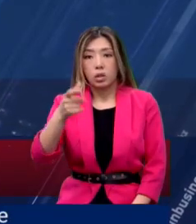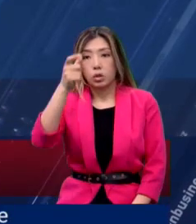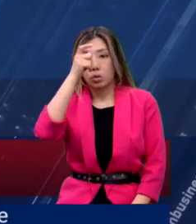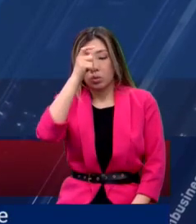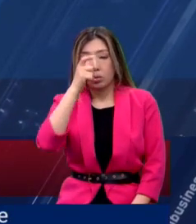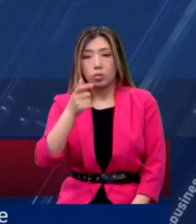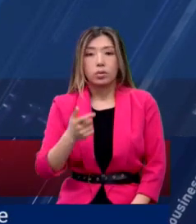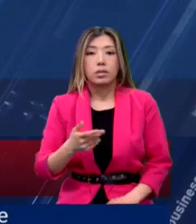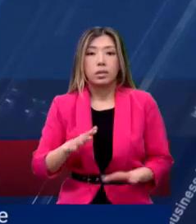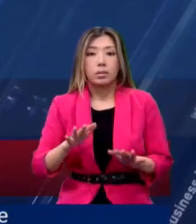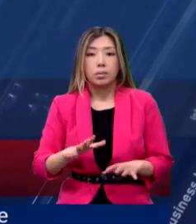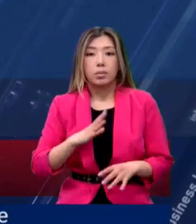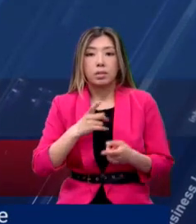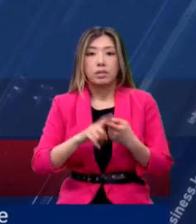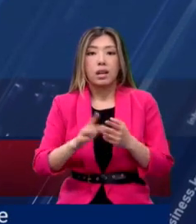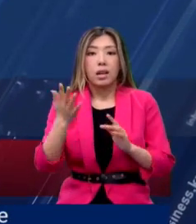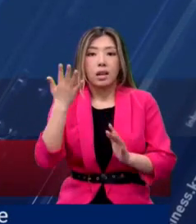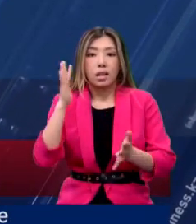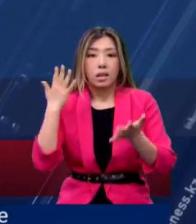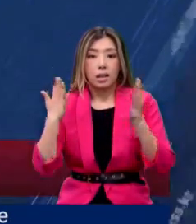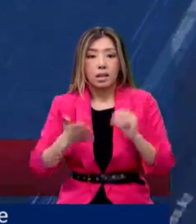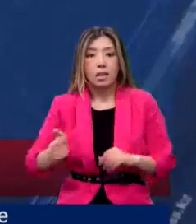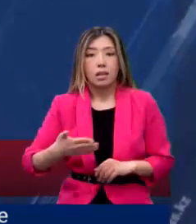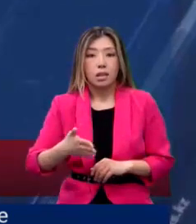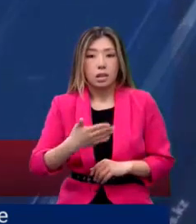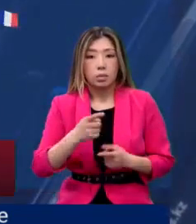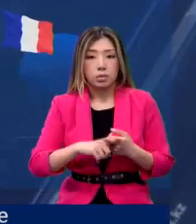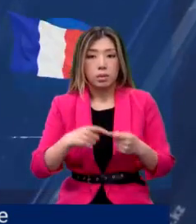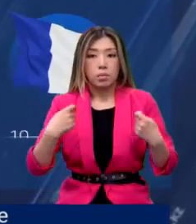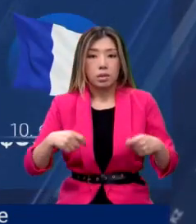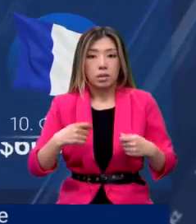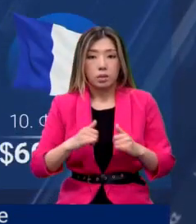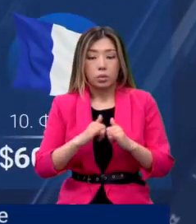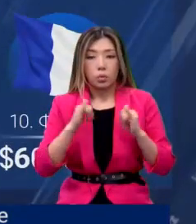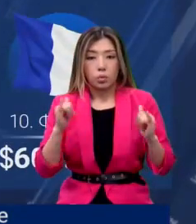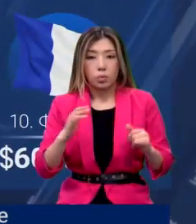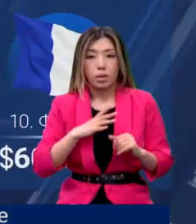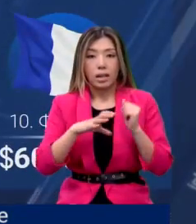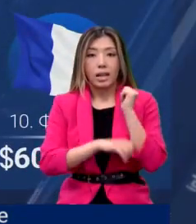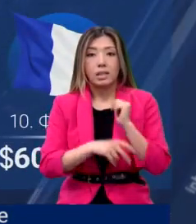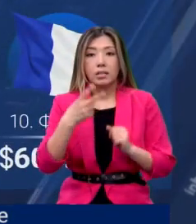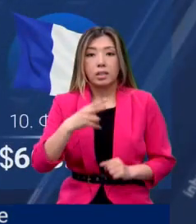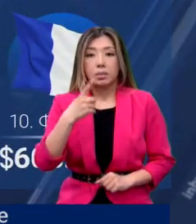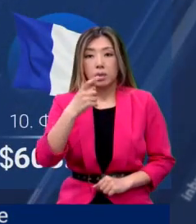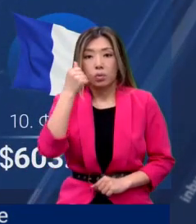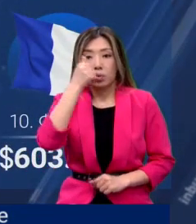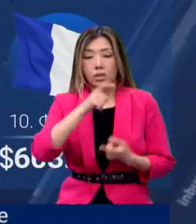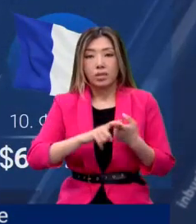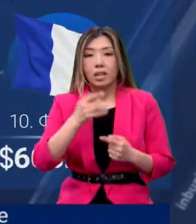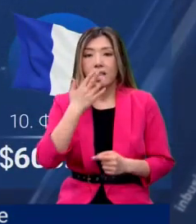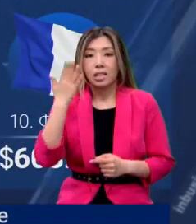рост произошел в сельском, лесном, рыбном хозяйстве, а также в обрабатывающей промышленности. К концу 2021 года сумма иностранных